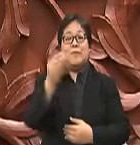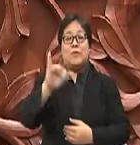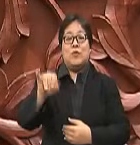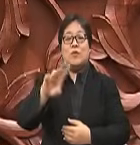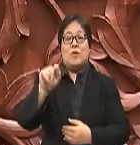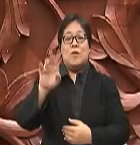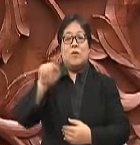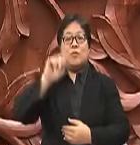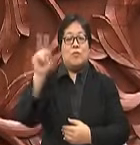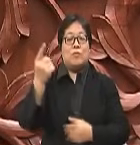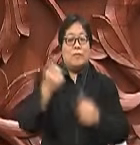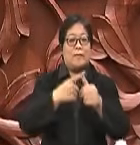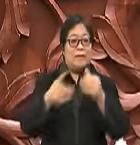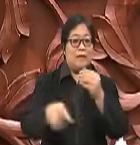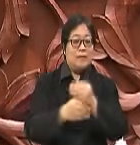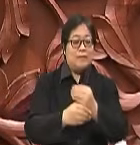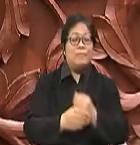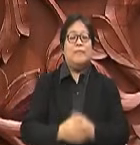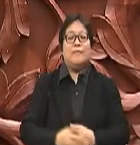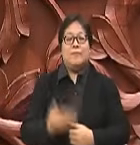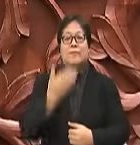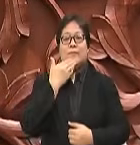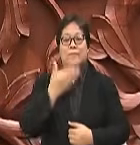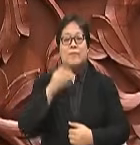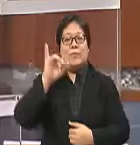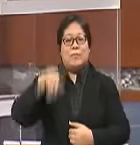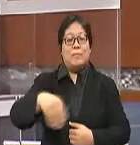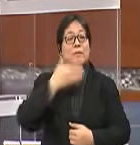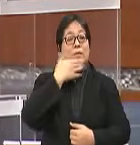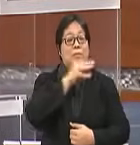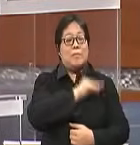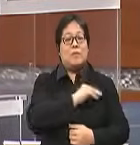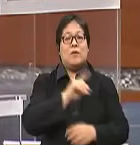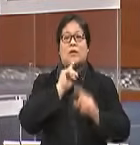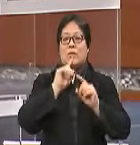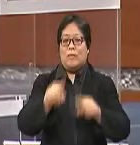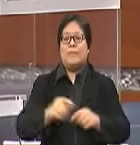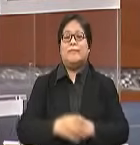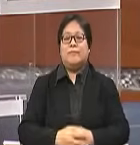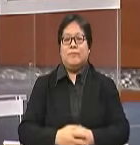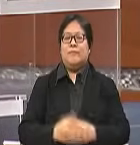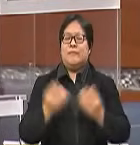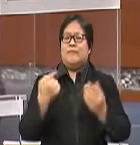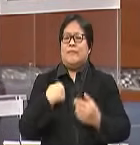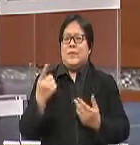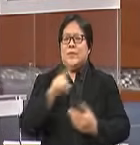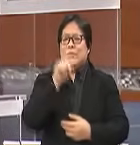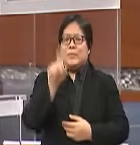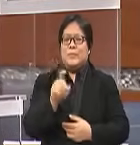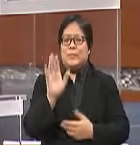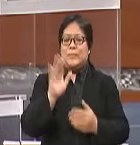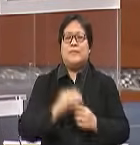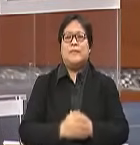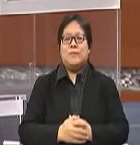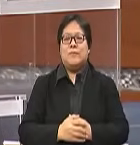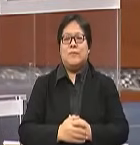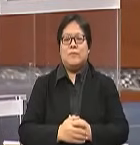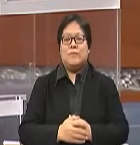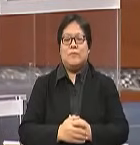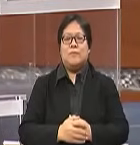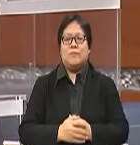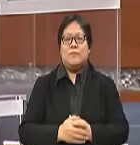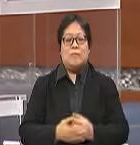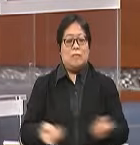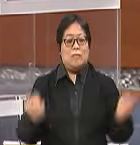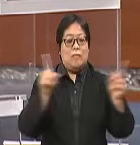jalan tol pertama-tama tiba sehat toh dewasa yang maha menteri atas jawaban yang diberikan cuma sayangnya bertanya lagi akibatnya pada